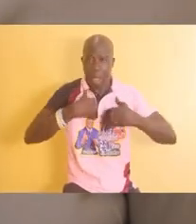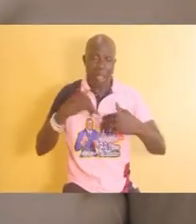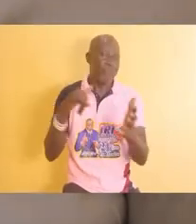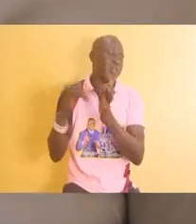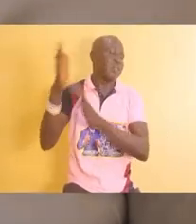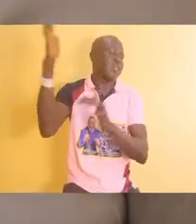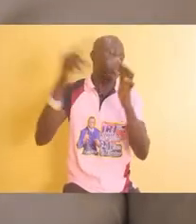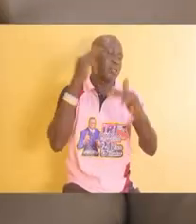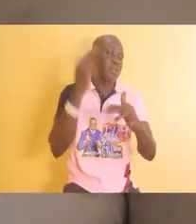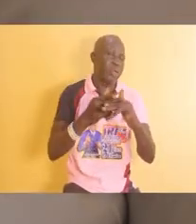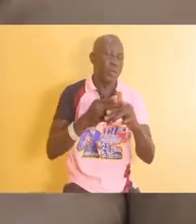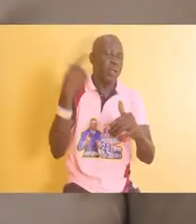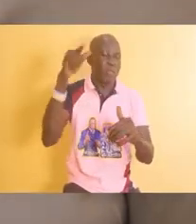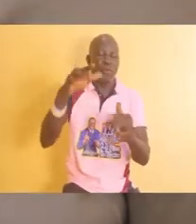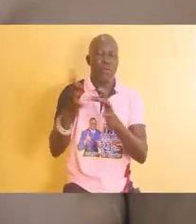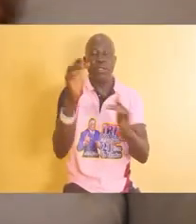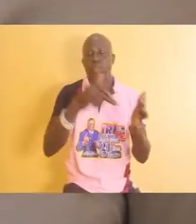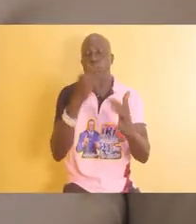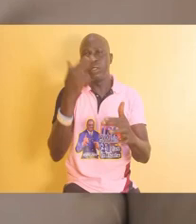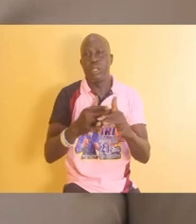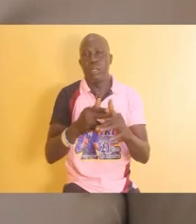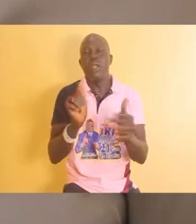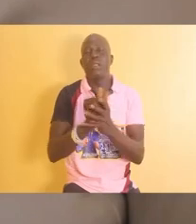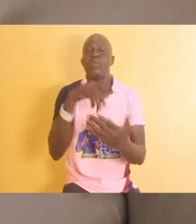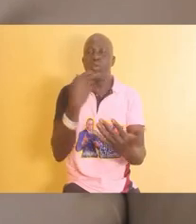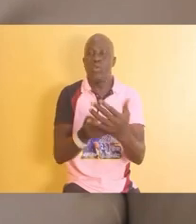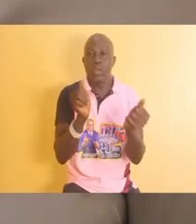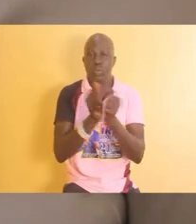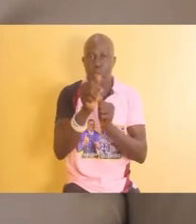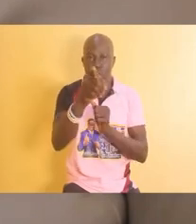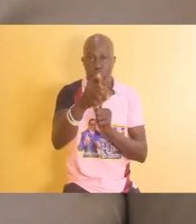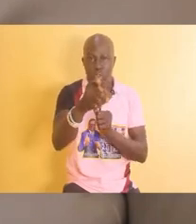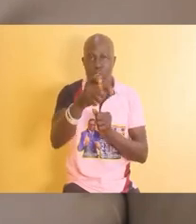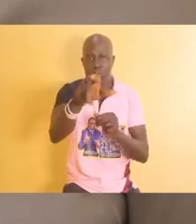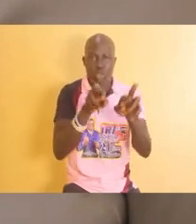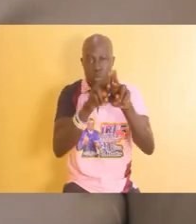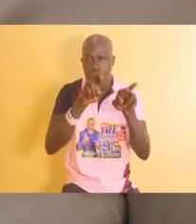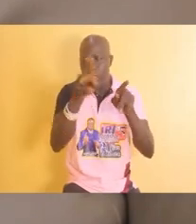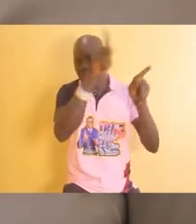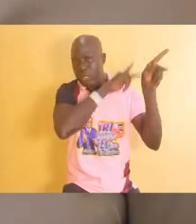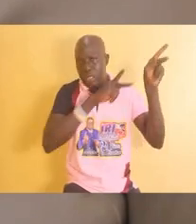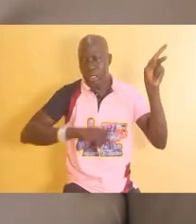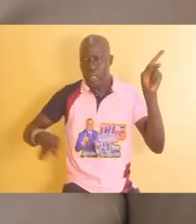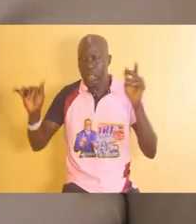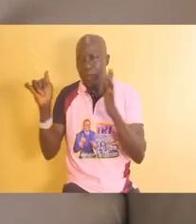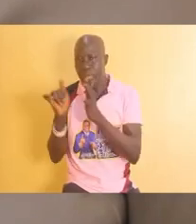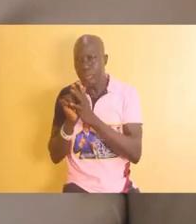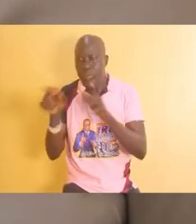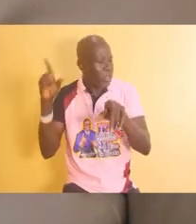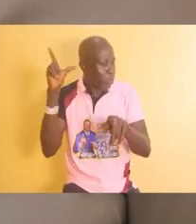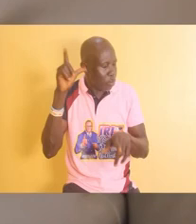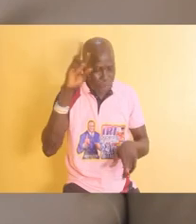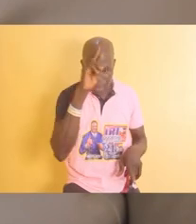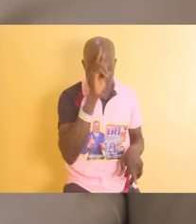náà. Amen. Olúwa ṣe bẹ́ẹ̀. Amen. Yóò dẹ̀ dára fún. Amen. Wà á dẹ̀ ṣe bí ọmọ. Amen. Ẹ gbọ́ mi